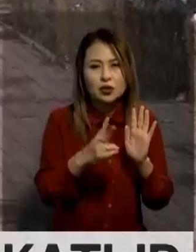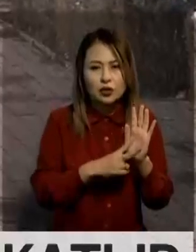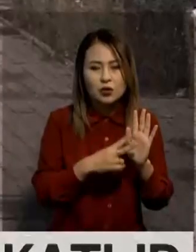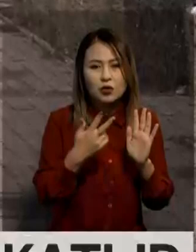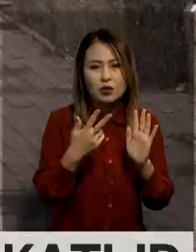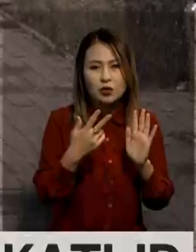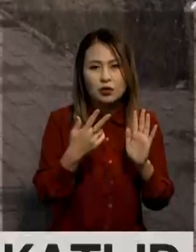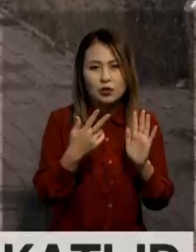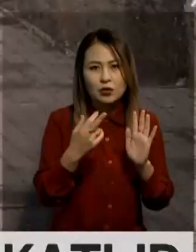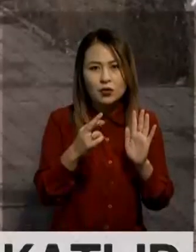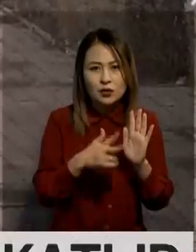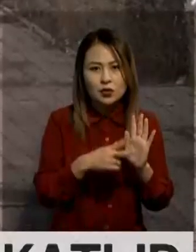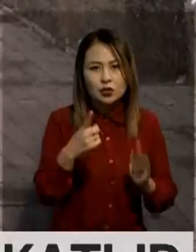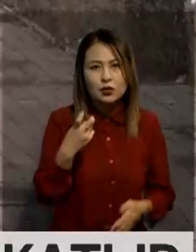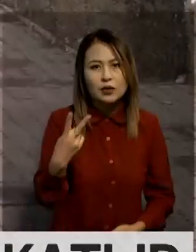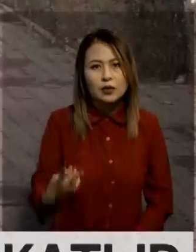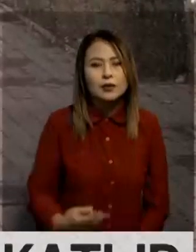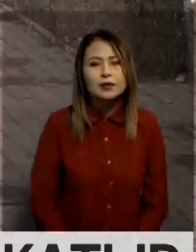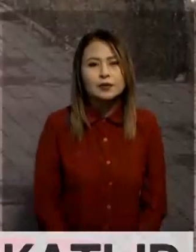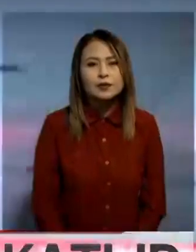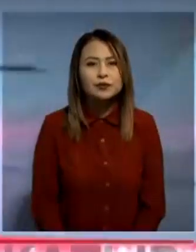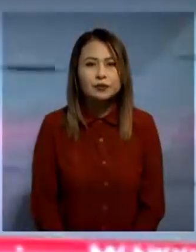8702-730-0708 және 102.